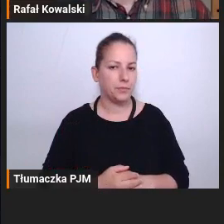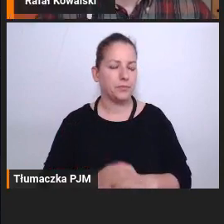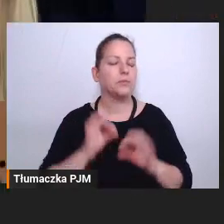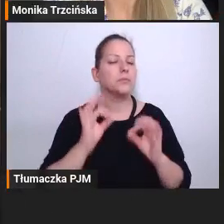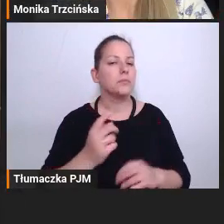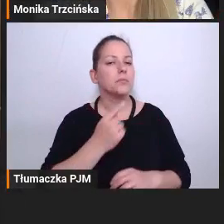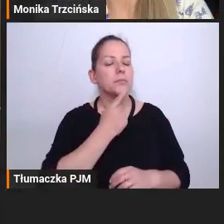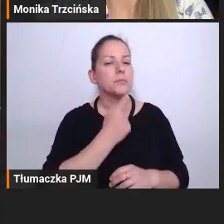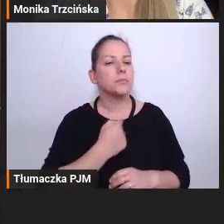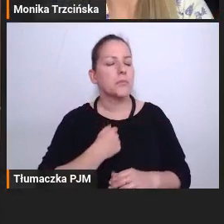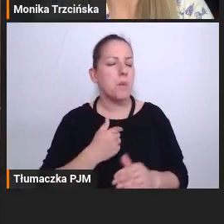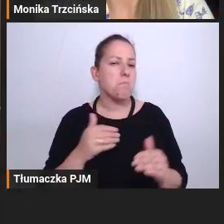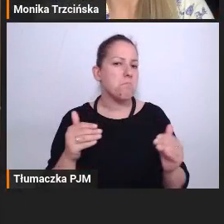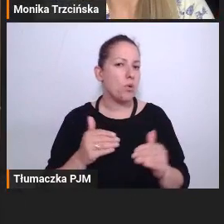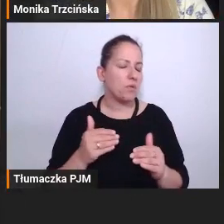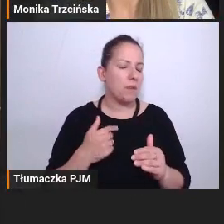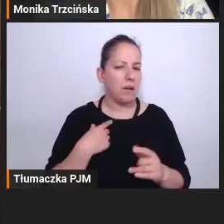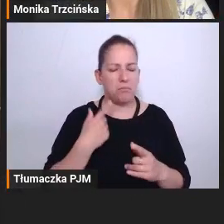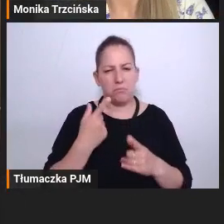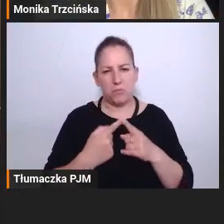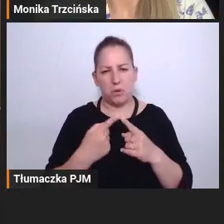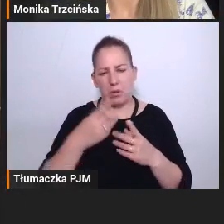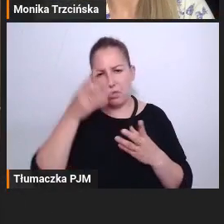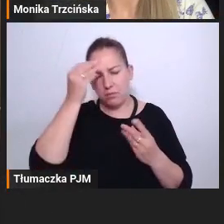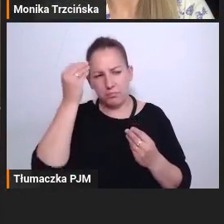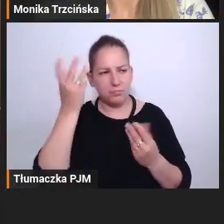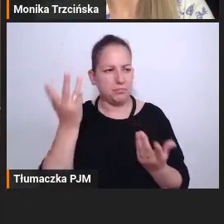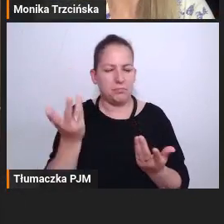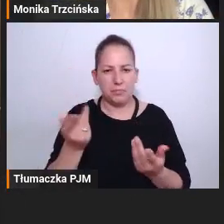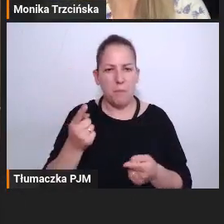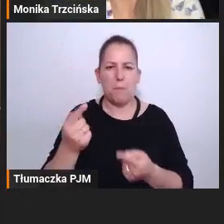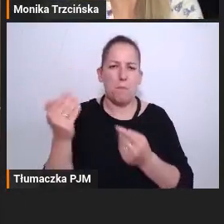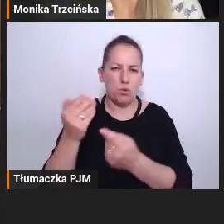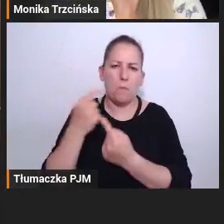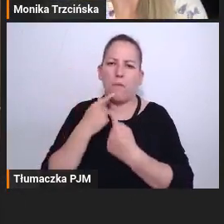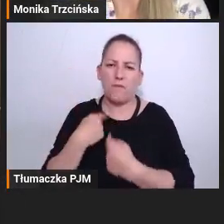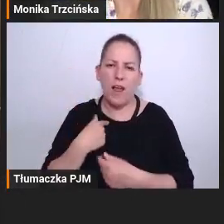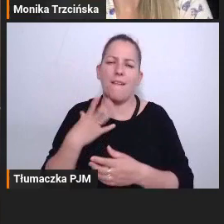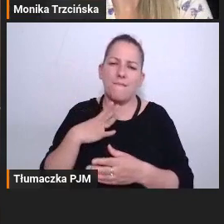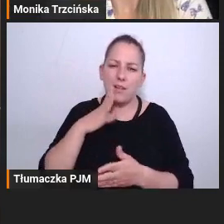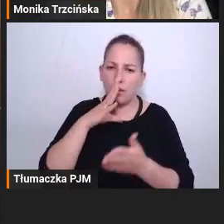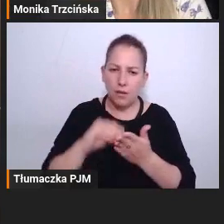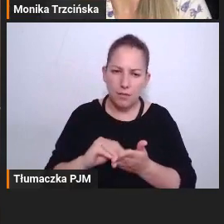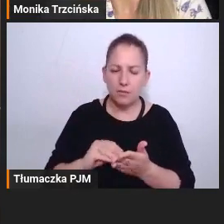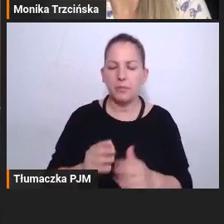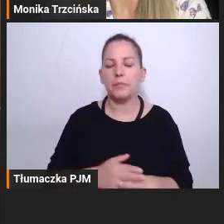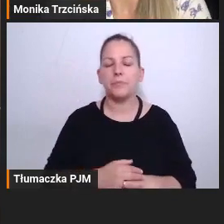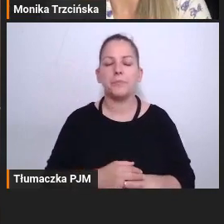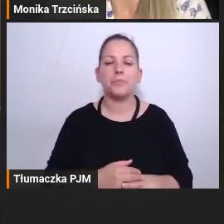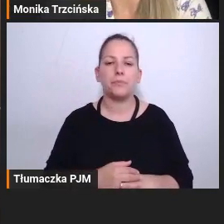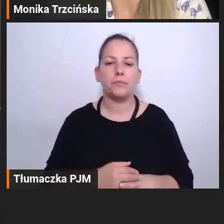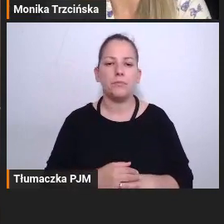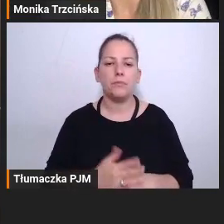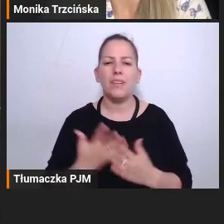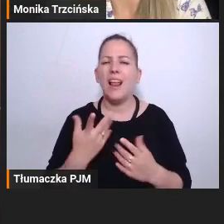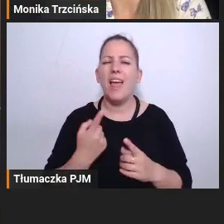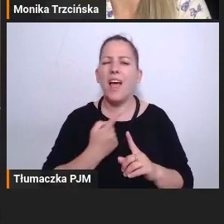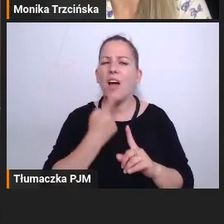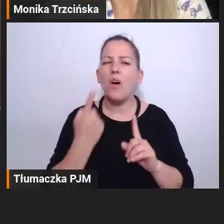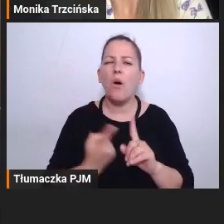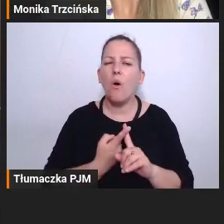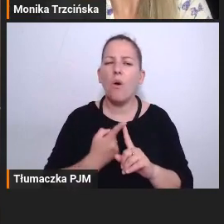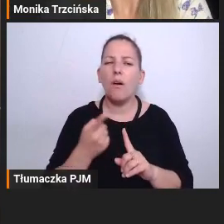bo bardzo możliwe, że mi to umknęło, albo może ty to powiedziałaś, ale to warto powtórzyć. Ile w roku takich